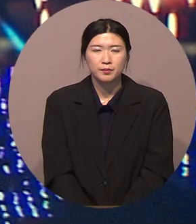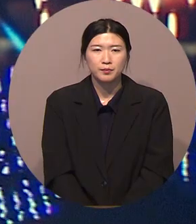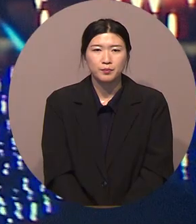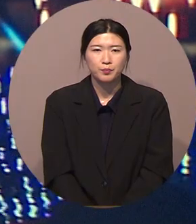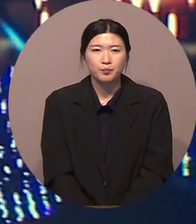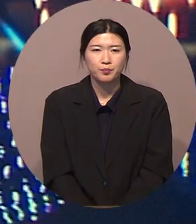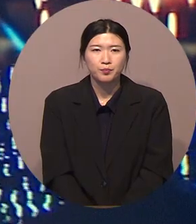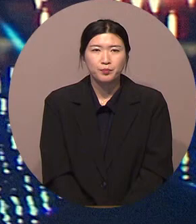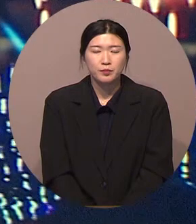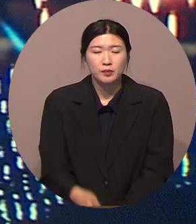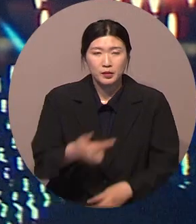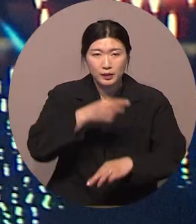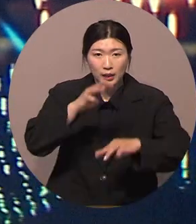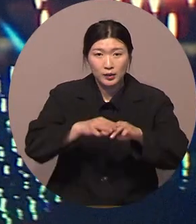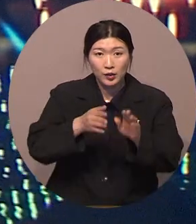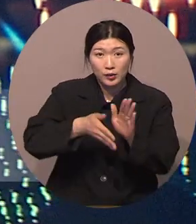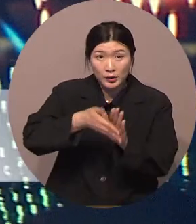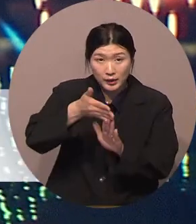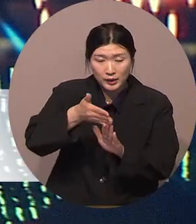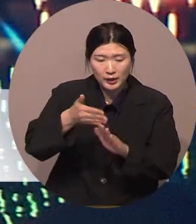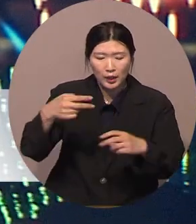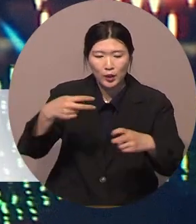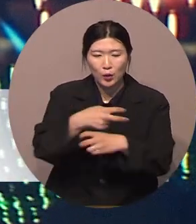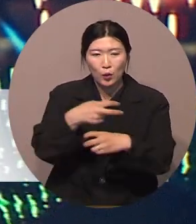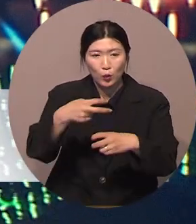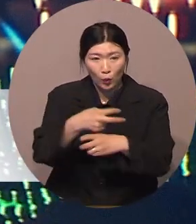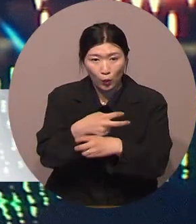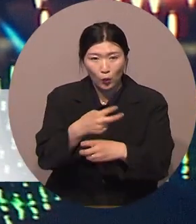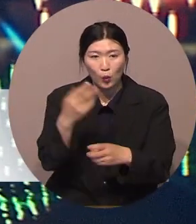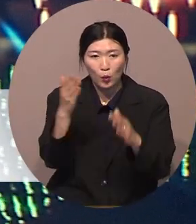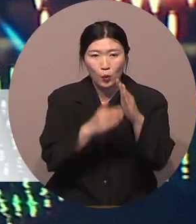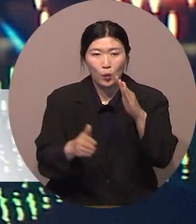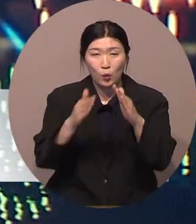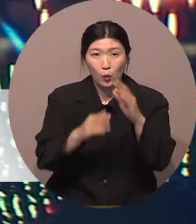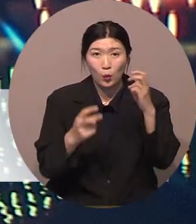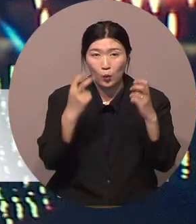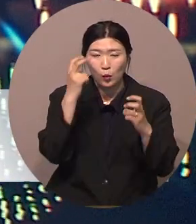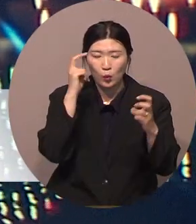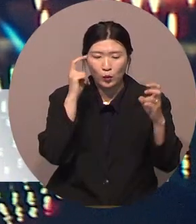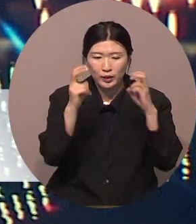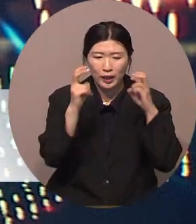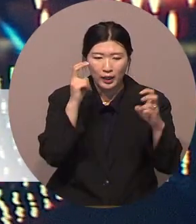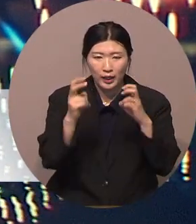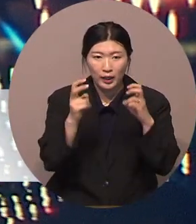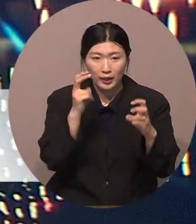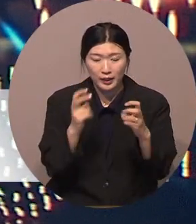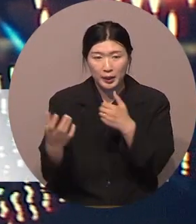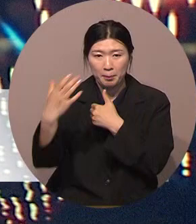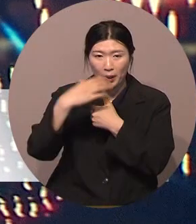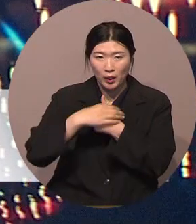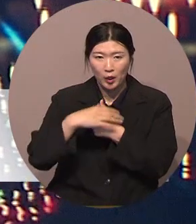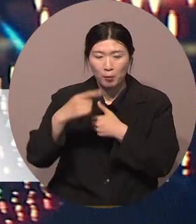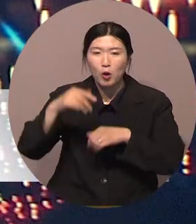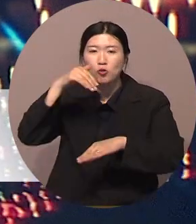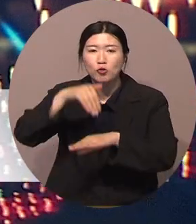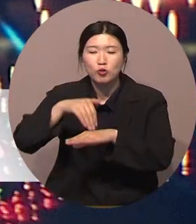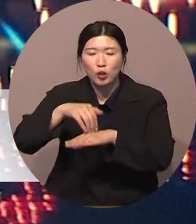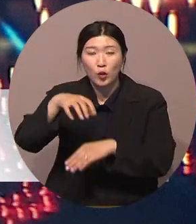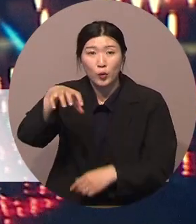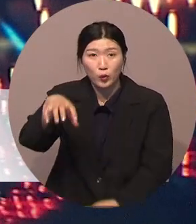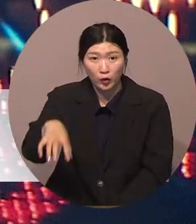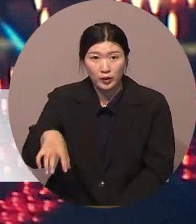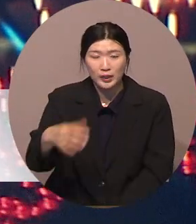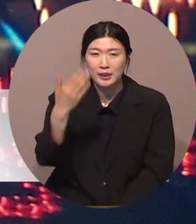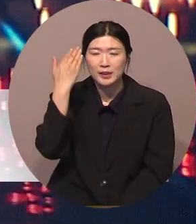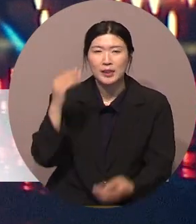문입니다 대전 시사나 대전 교통공사가 이탁 운영하는 교육 기관인 대전 교통문화 연수원 일부 직원들이 지난